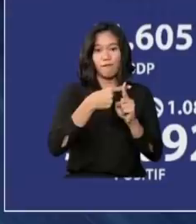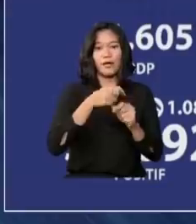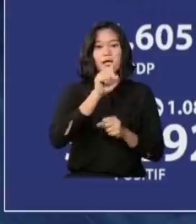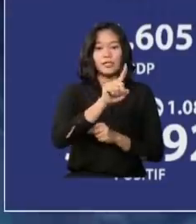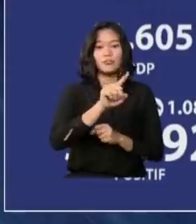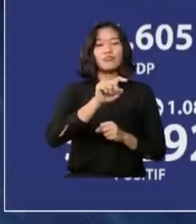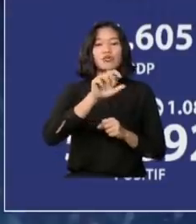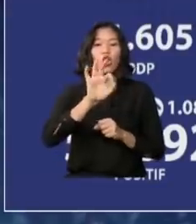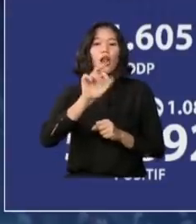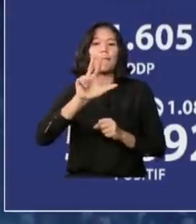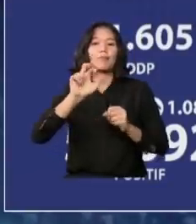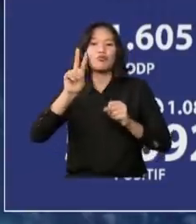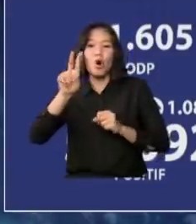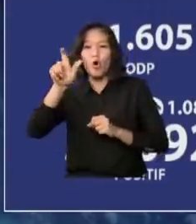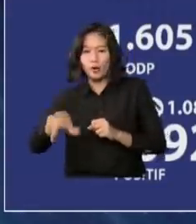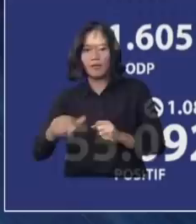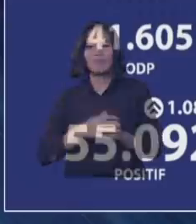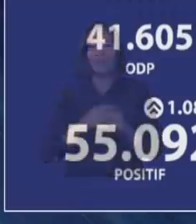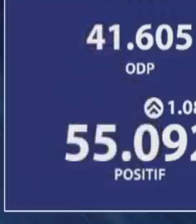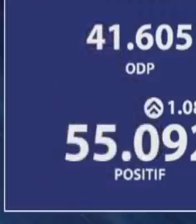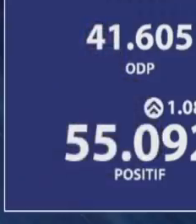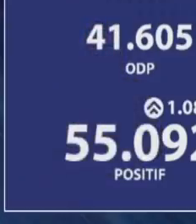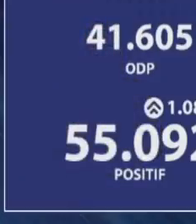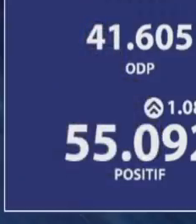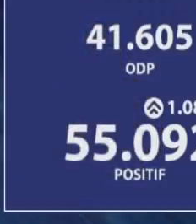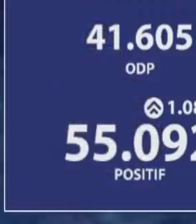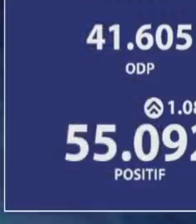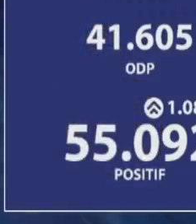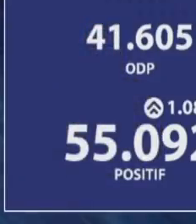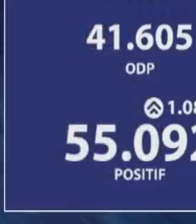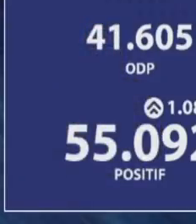1.082 orang, sehingga total konfirmasi menjadi